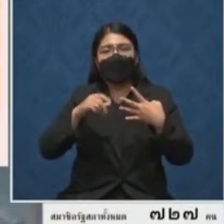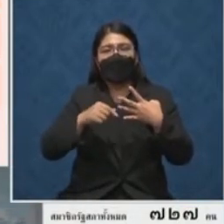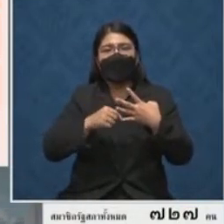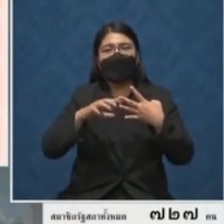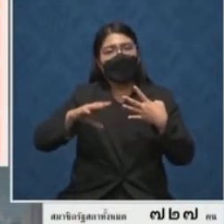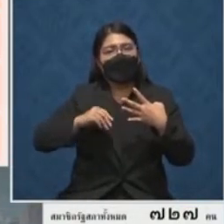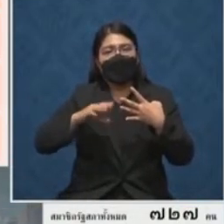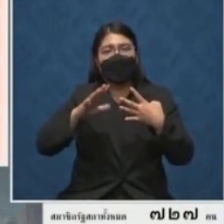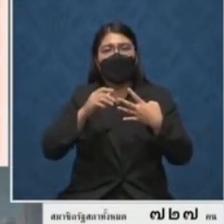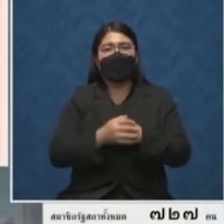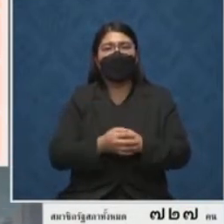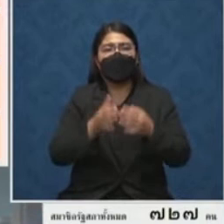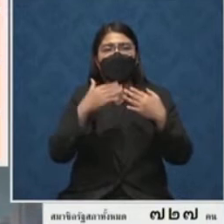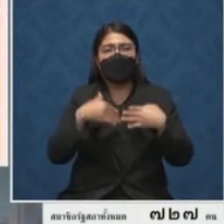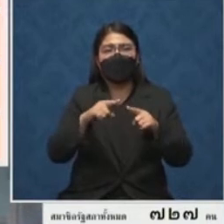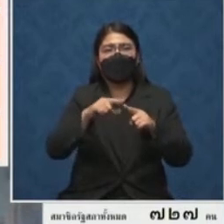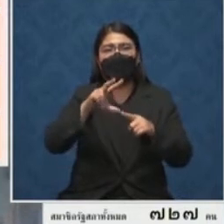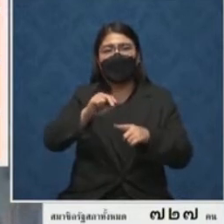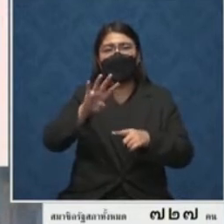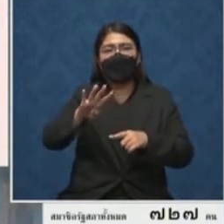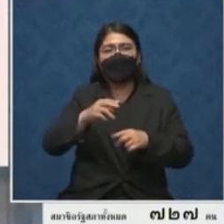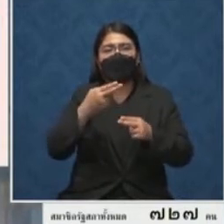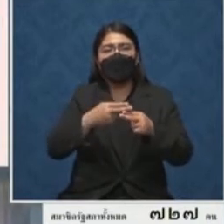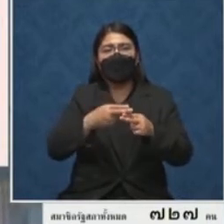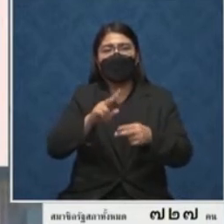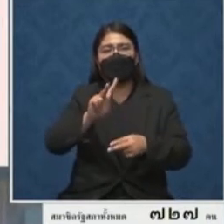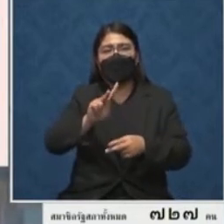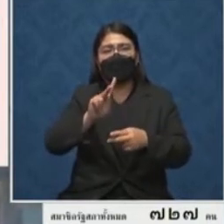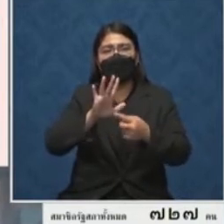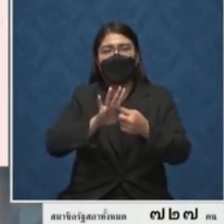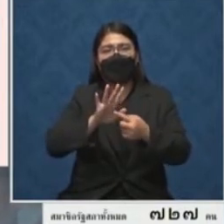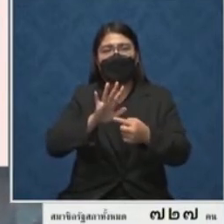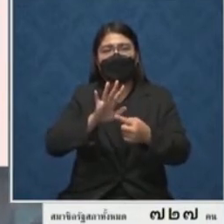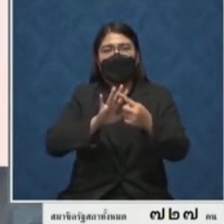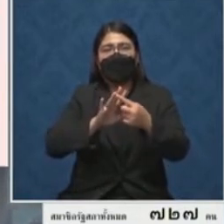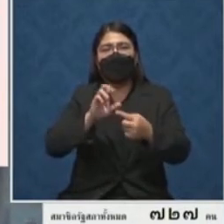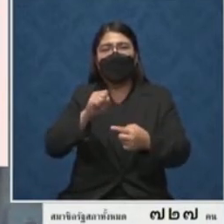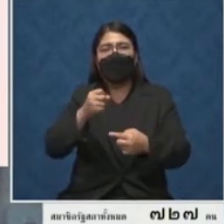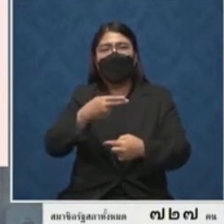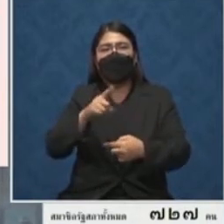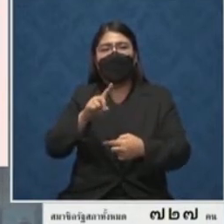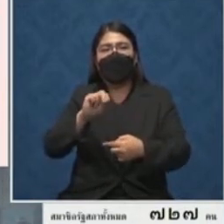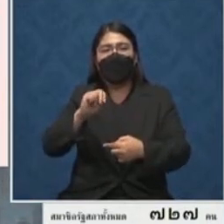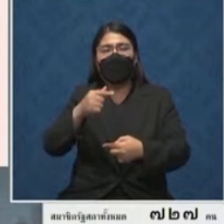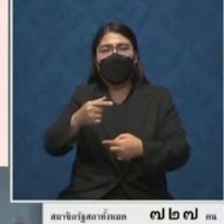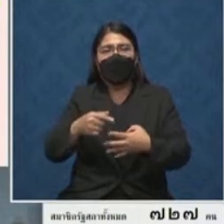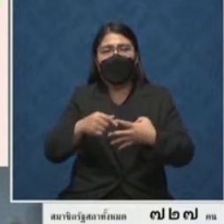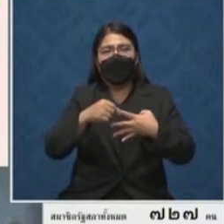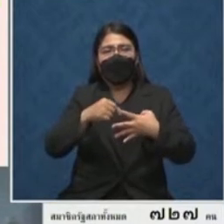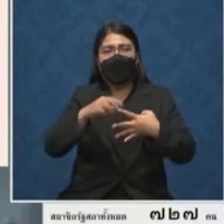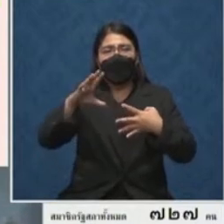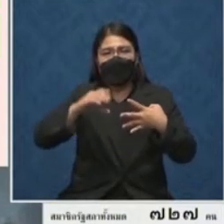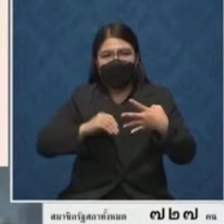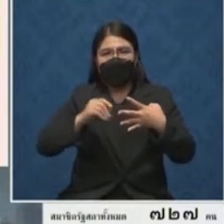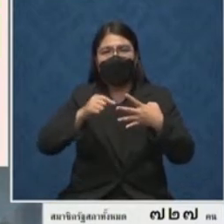การ 34นายกูเฮงยาวหัสัน 1รับหลักการ2รับห